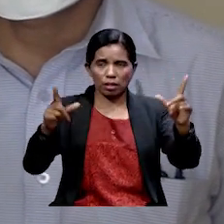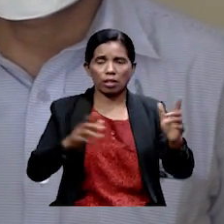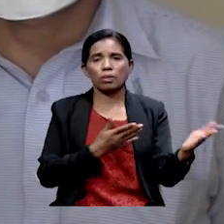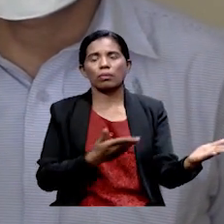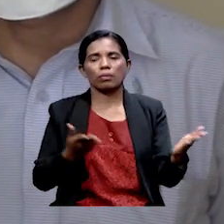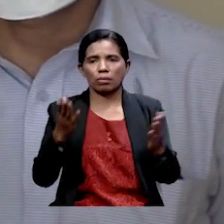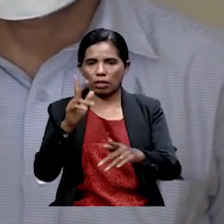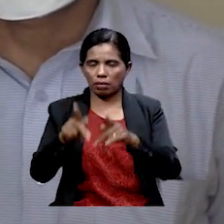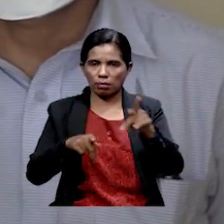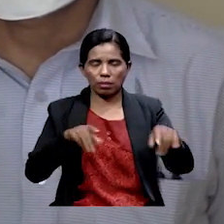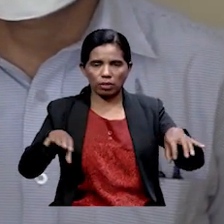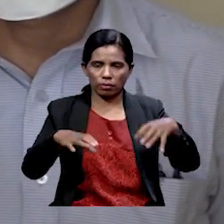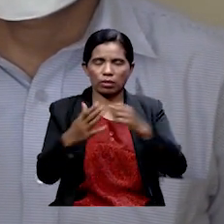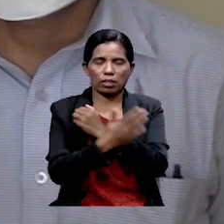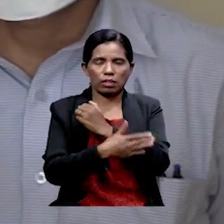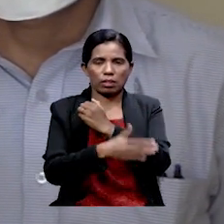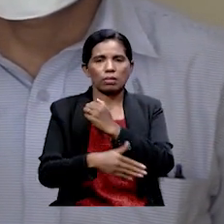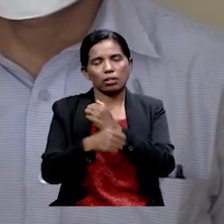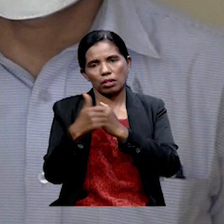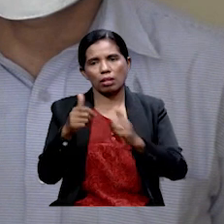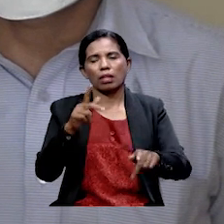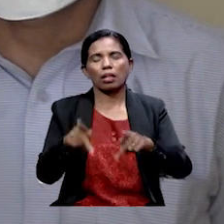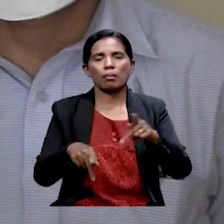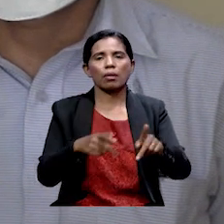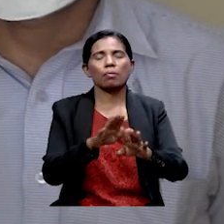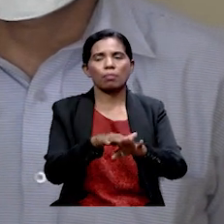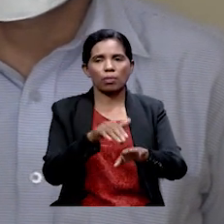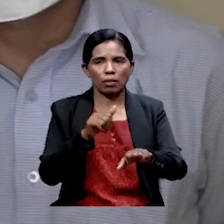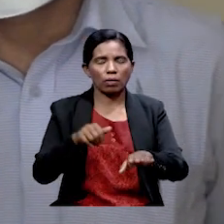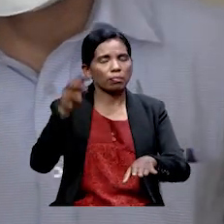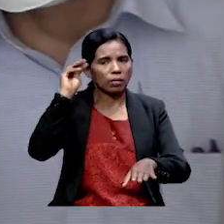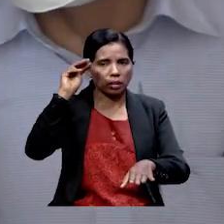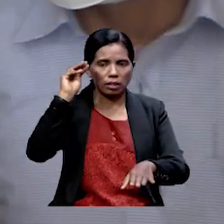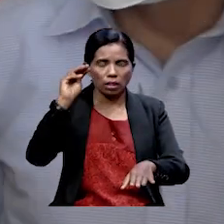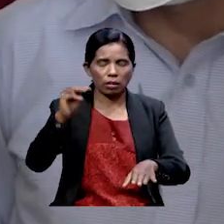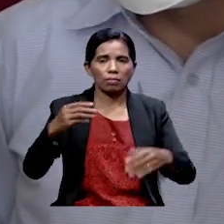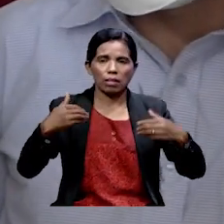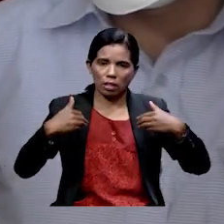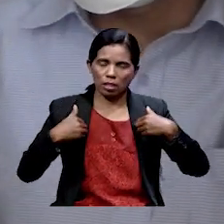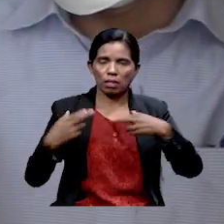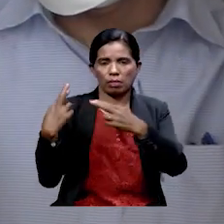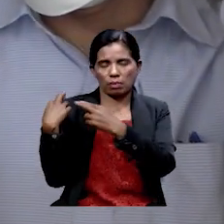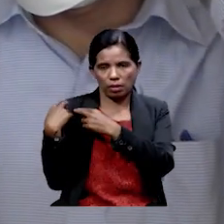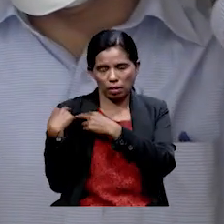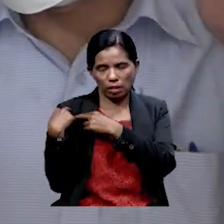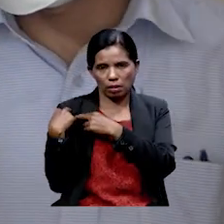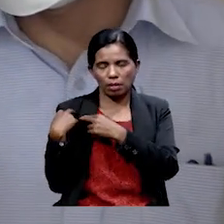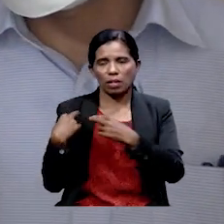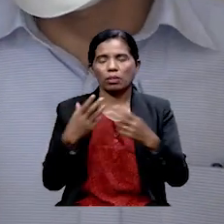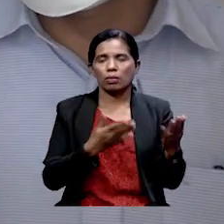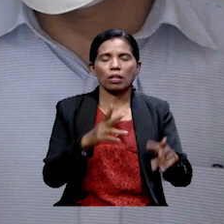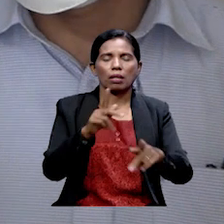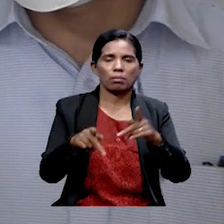ba servisu ia rai liur, ema bolu ministeru nebe mehe kompetensia at lori ema ba servisu rai liur mak sepope. La